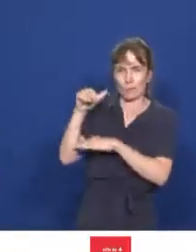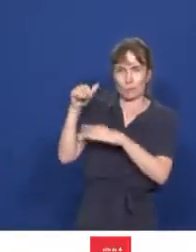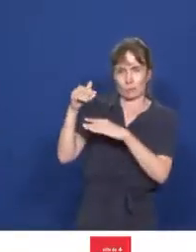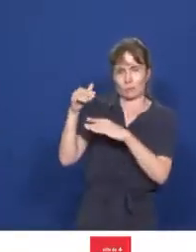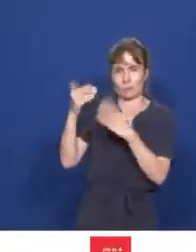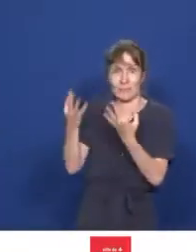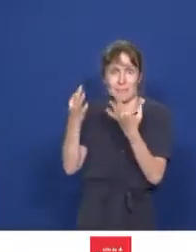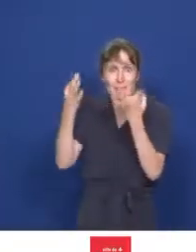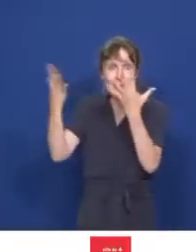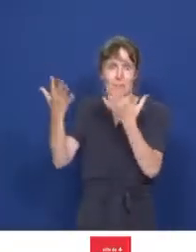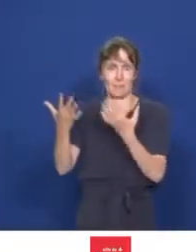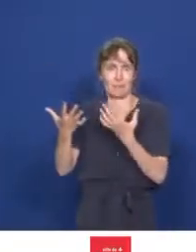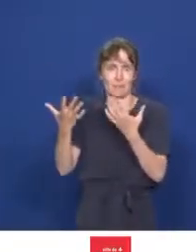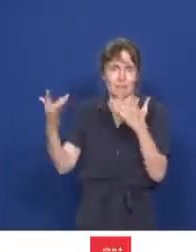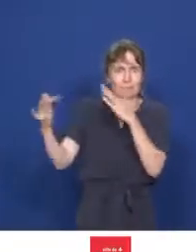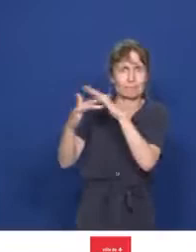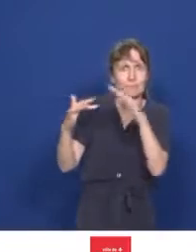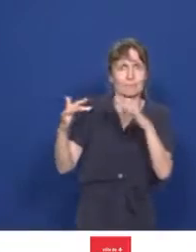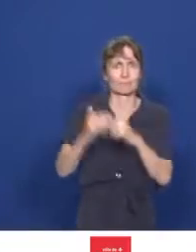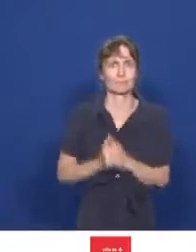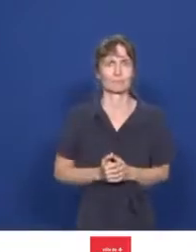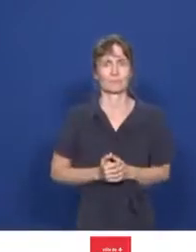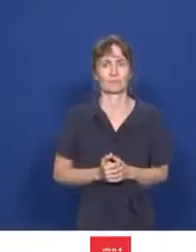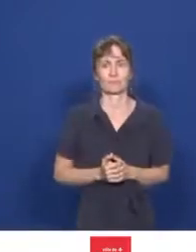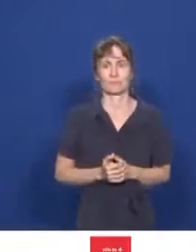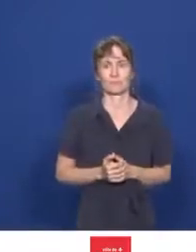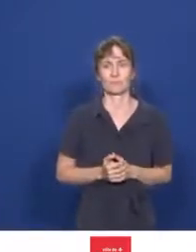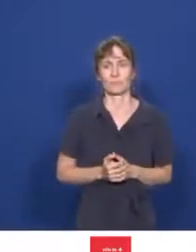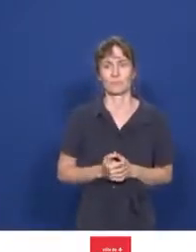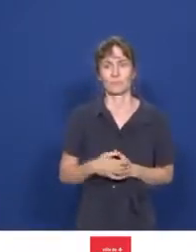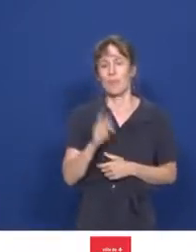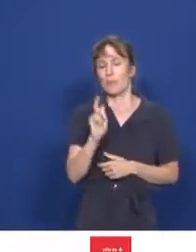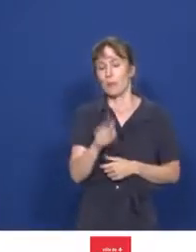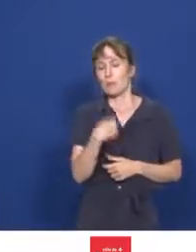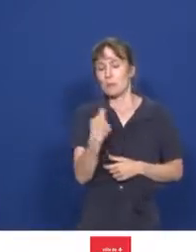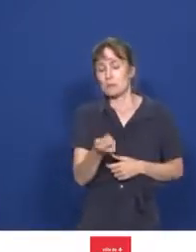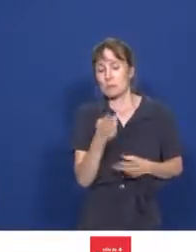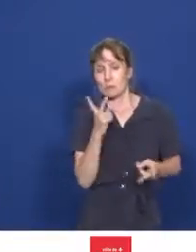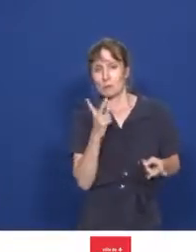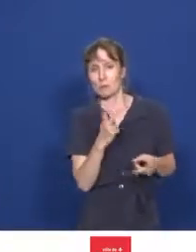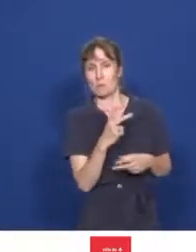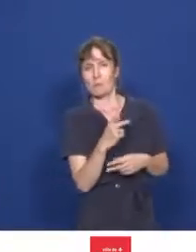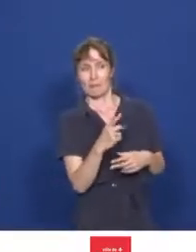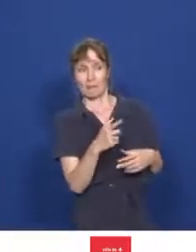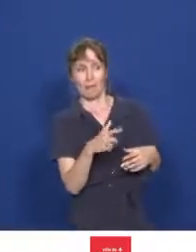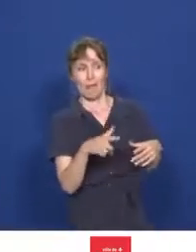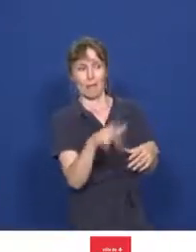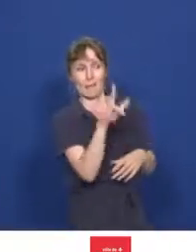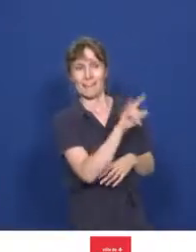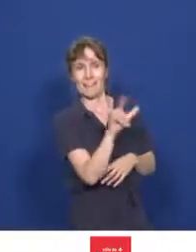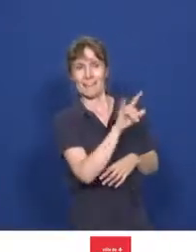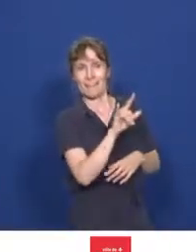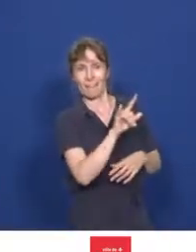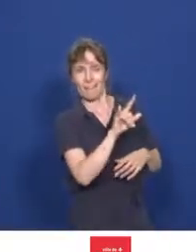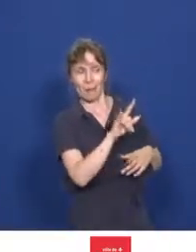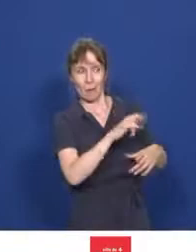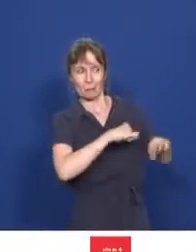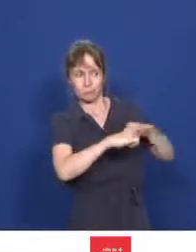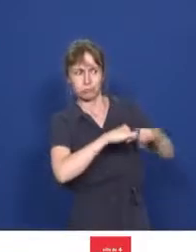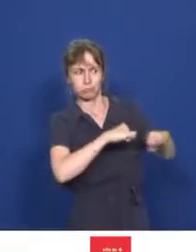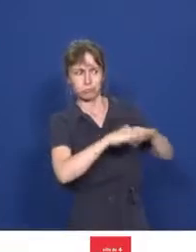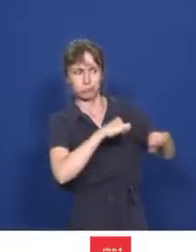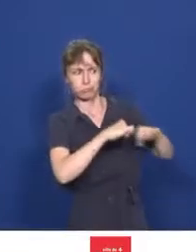comme vous le dites souvent, ce qui s'est fait à Lille inspire notre politique, et peut-être que vous avez, à